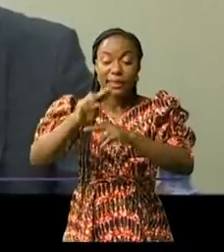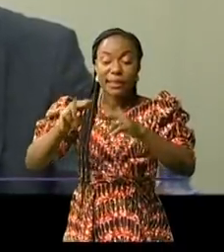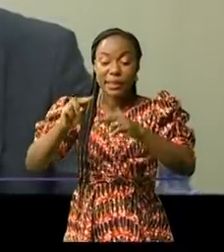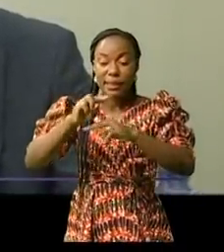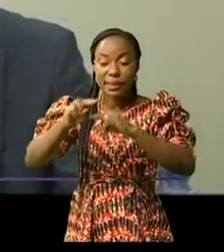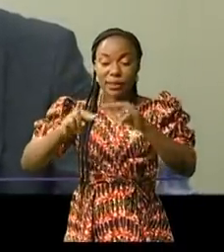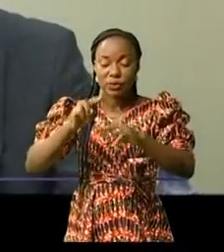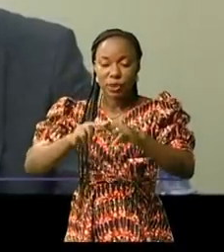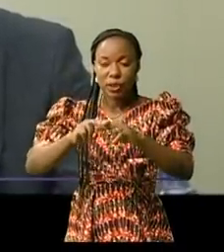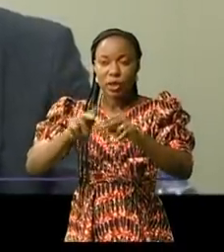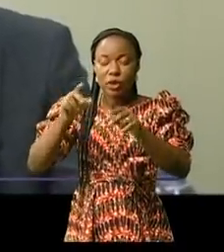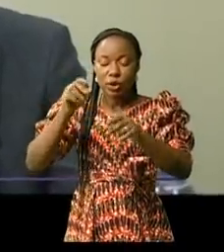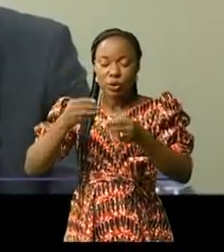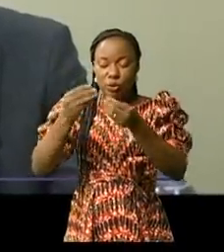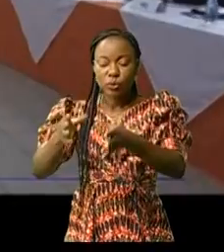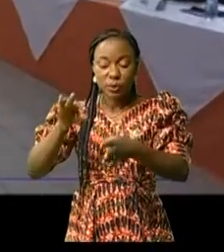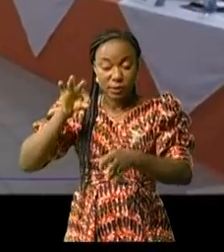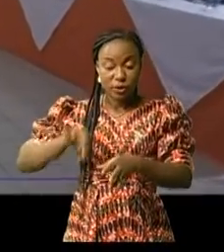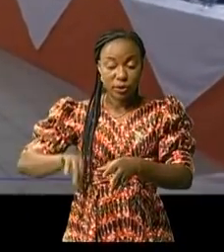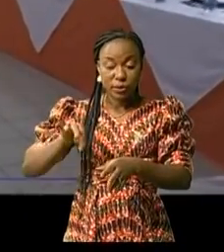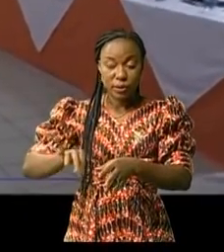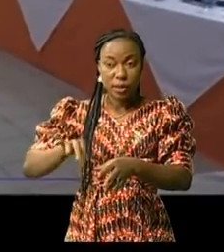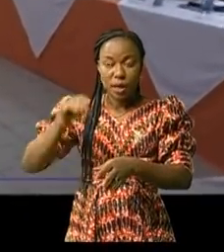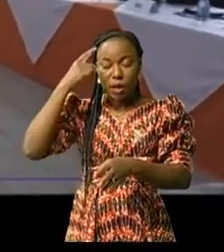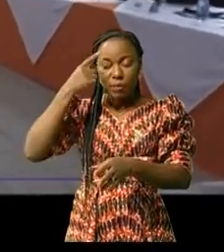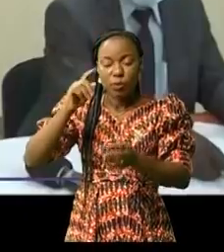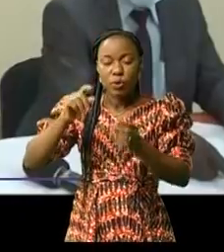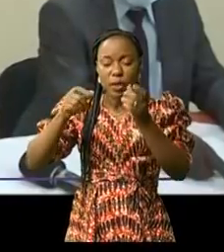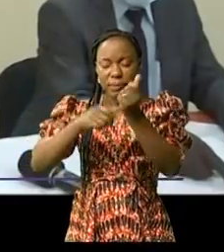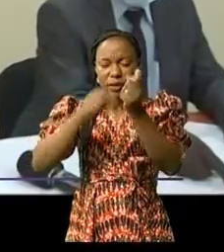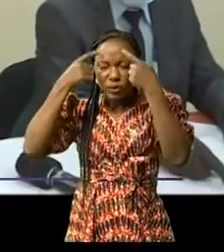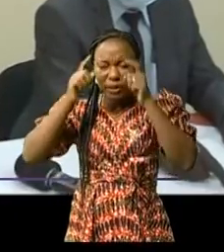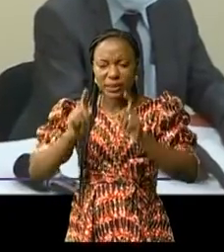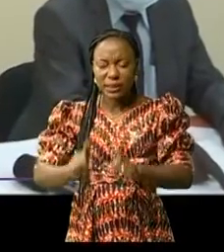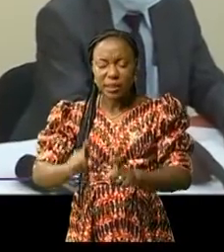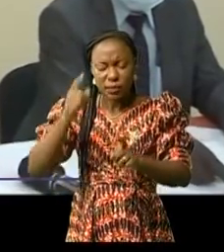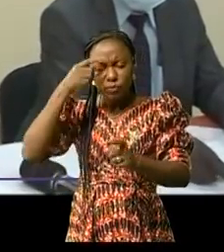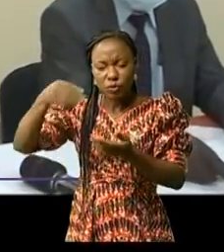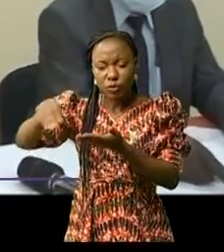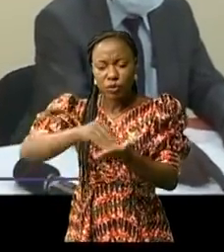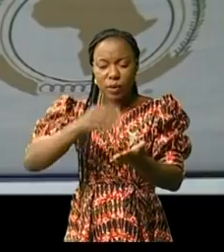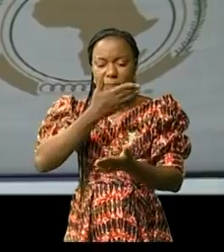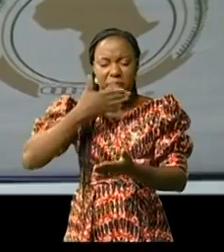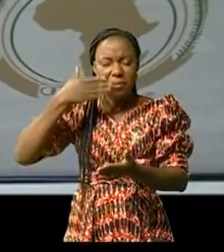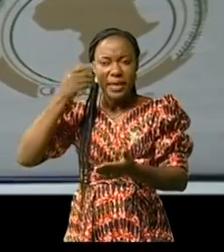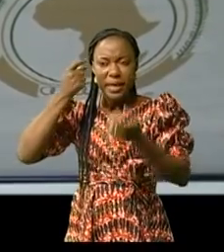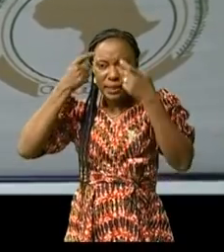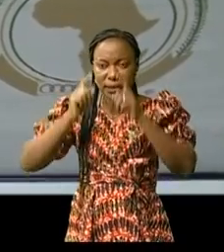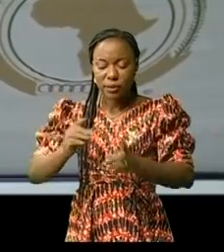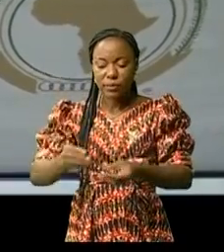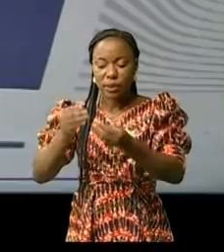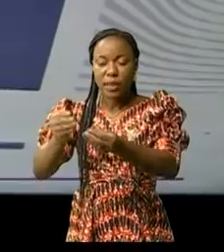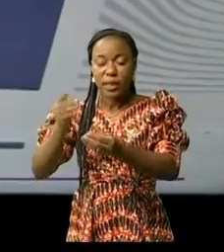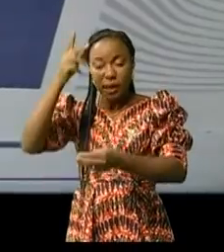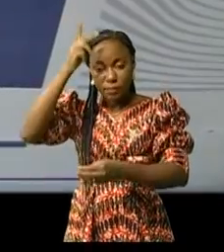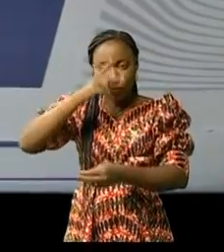occasion aux décideurs de s'approprier les résultats des vents contribuer à une meilleure prise de décision dans la mise en oeuvre de la